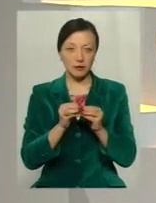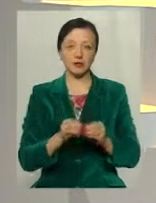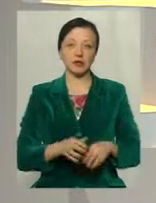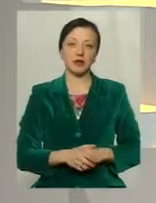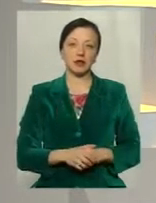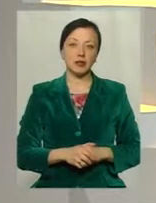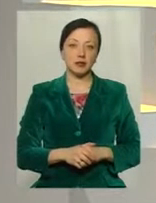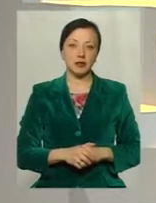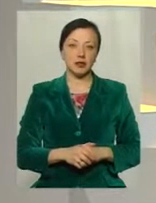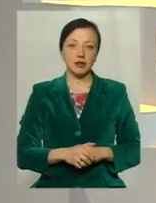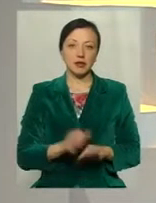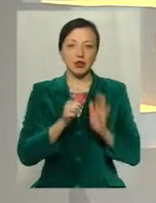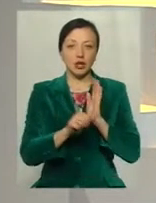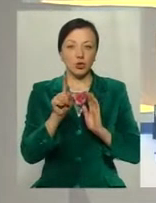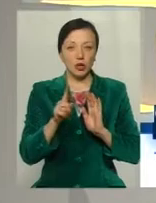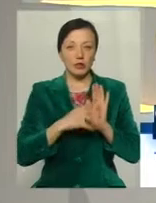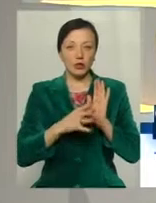придбання дороговартісних медикаментів.